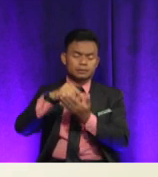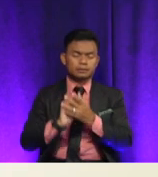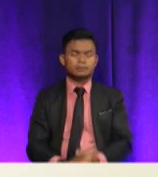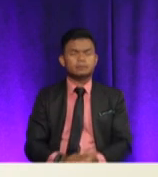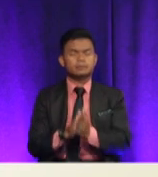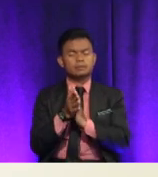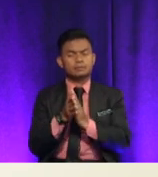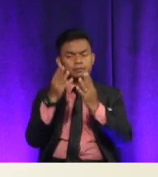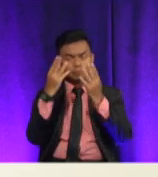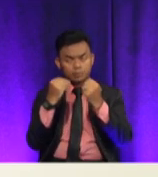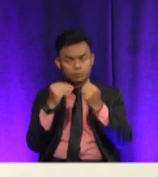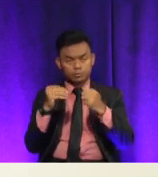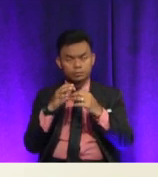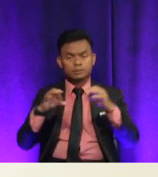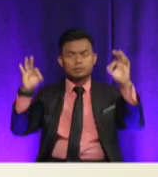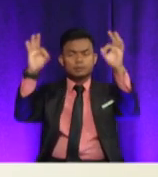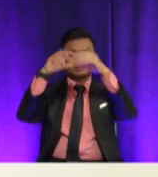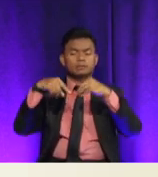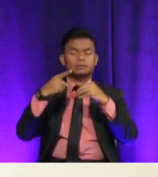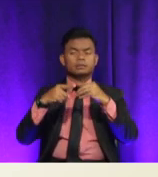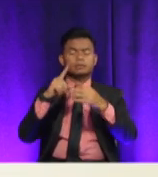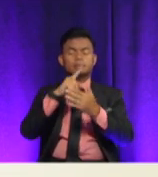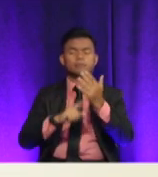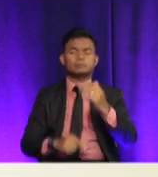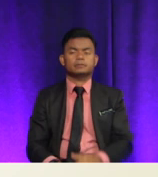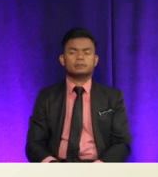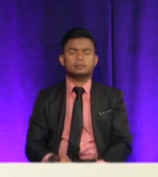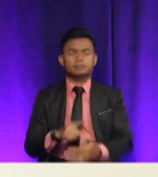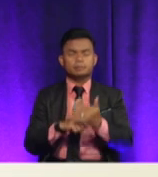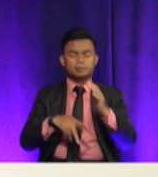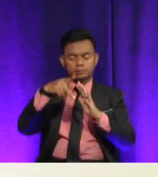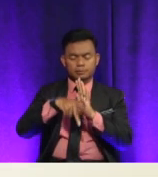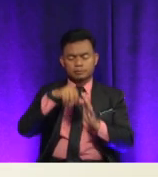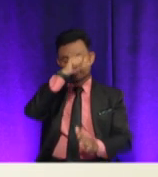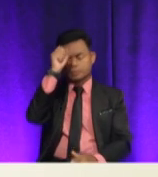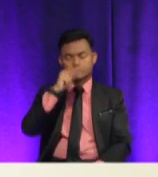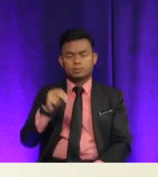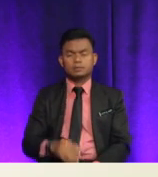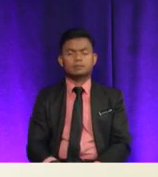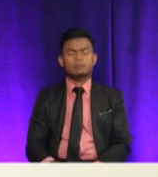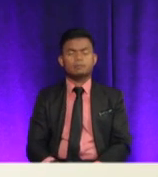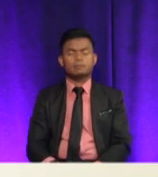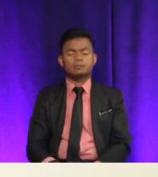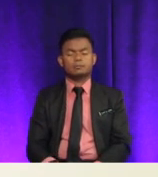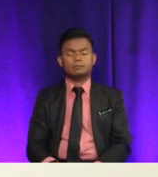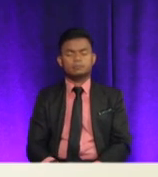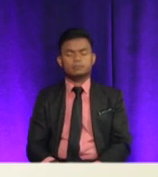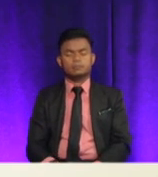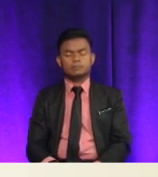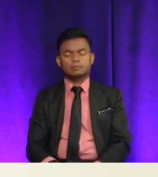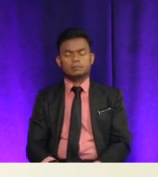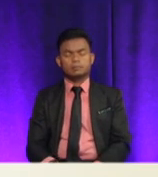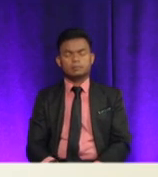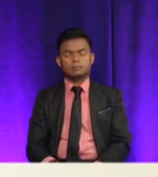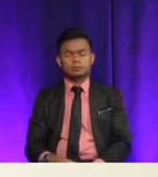ya apa persoalan dia apa isu sampingan dia Jadi kita keluarkan di sini Bagaimana Baginda tadi ya persoalannya